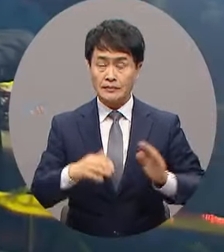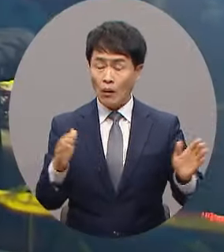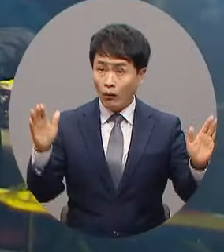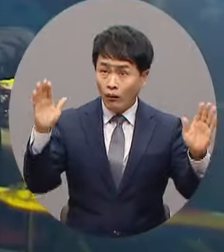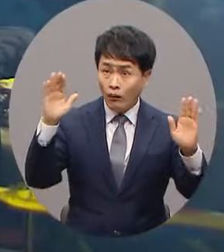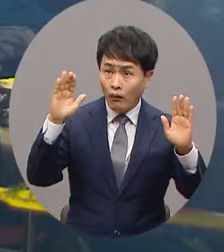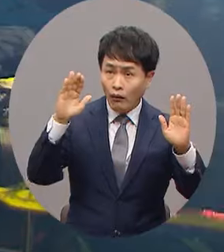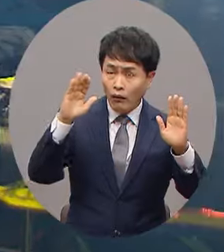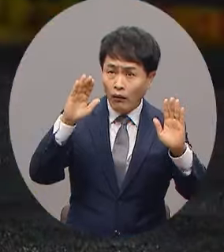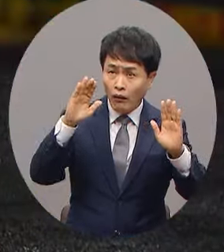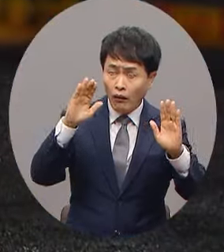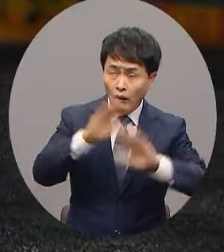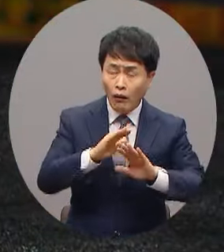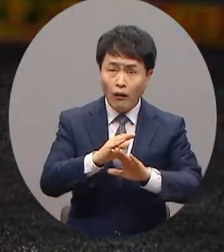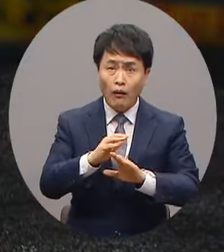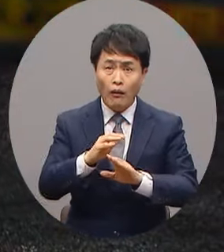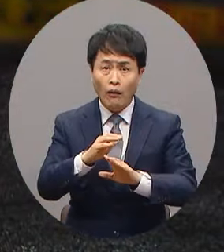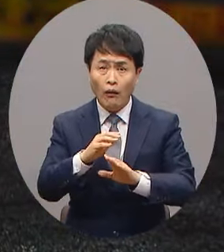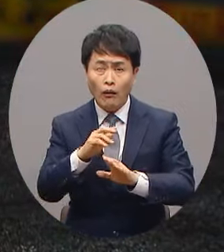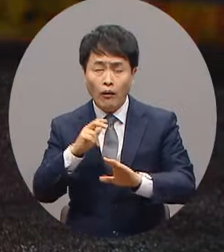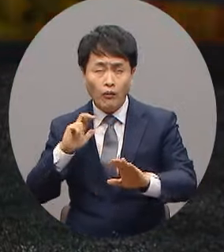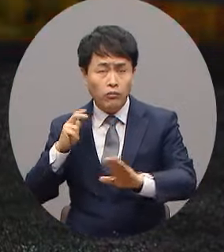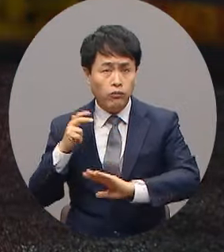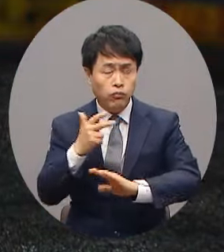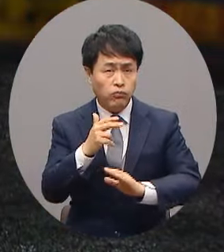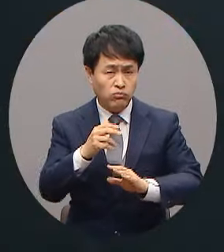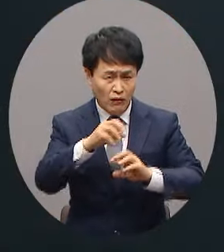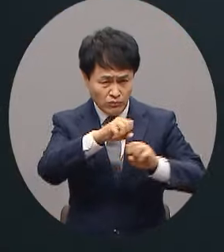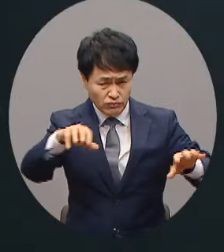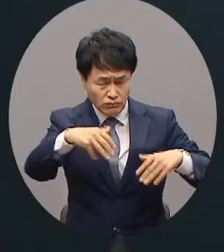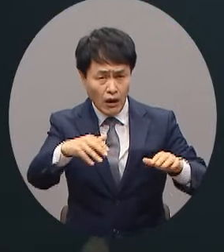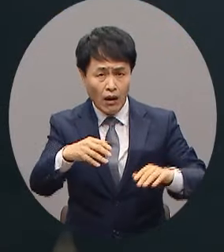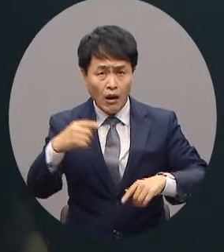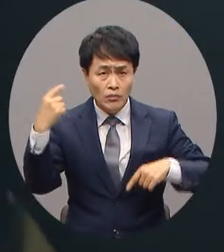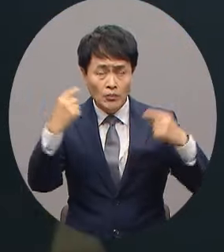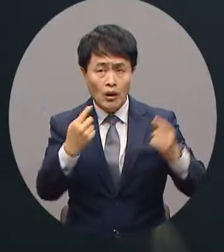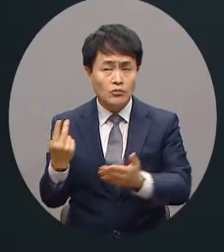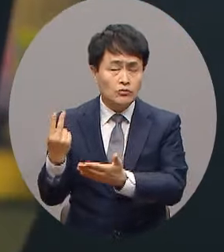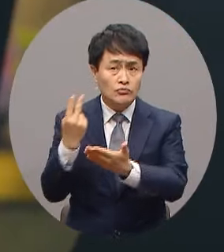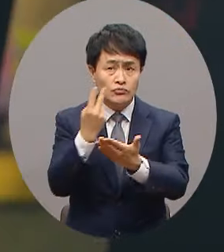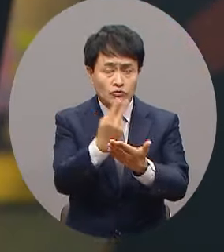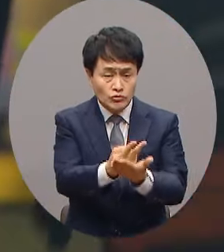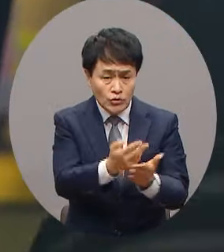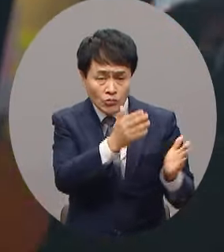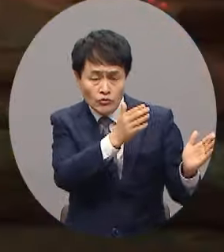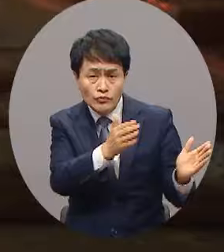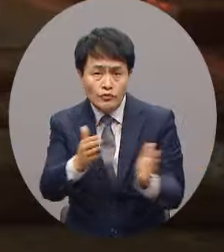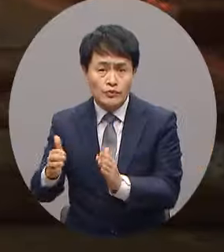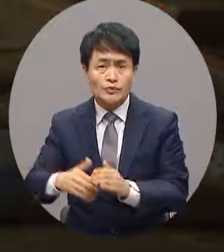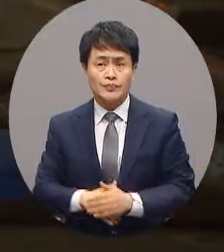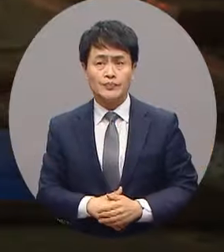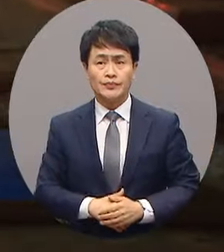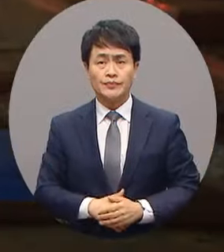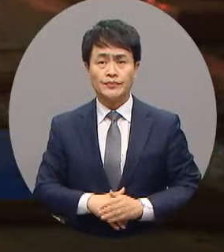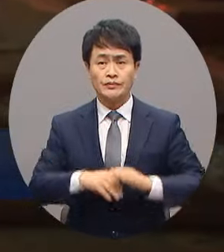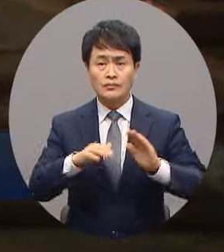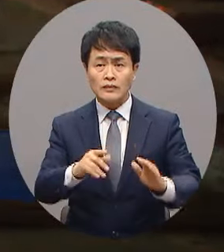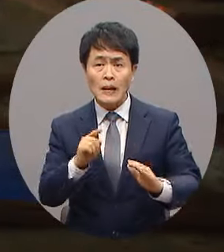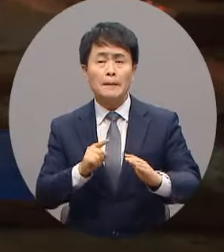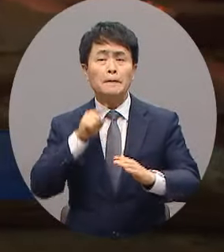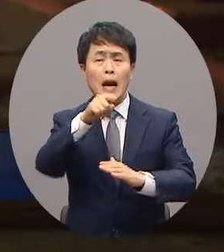어두운 저녁 쉴새 없이 소방대원들이 오가며 잔해를 치우고 부상자들을 실었던 배들을 수습합니다.